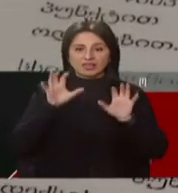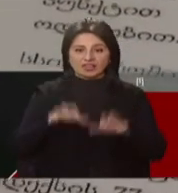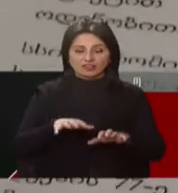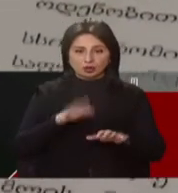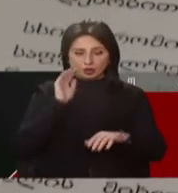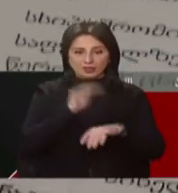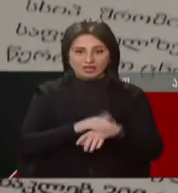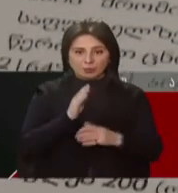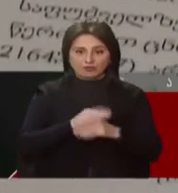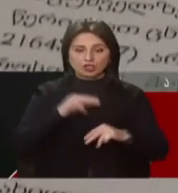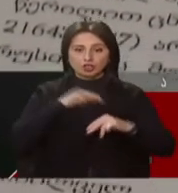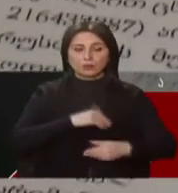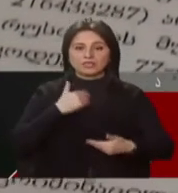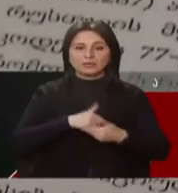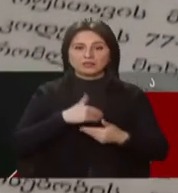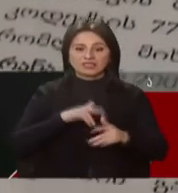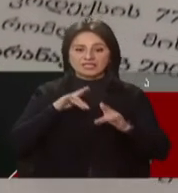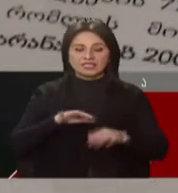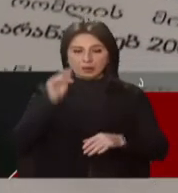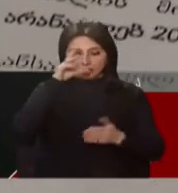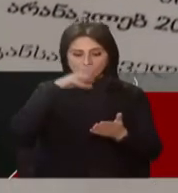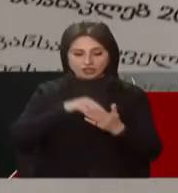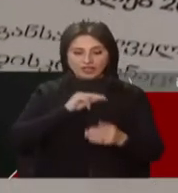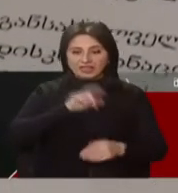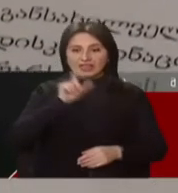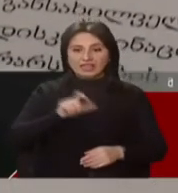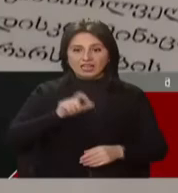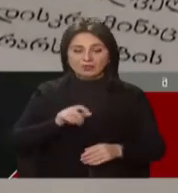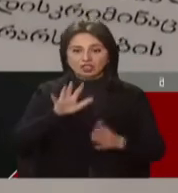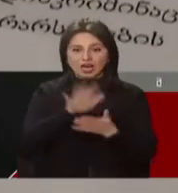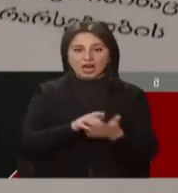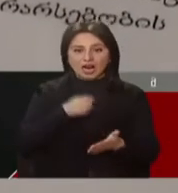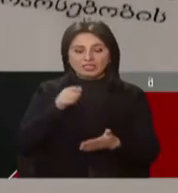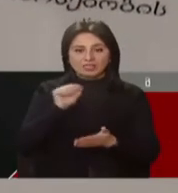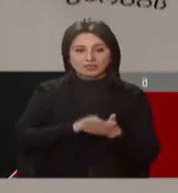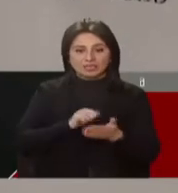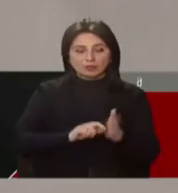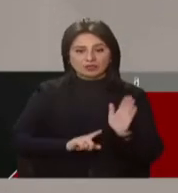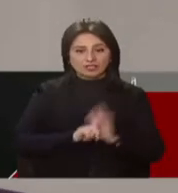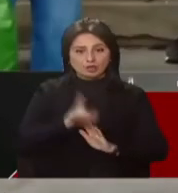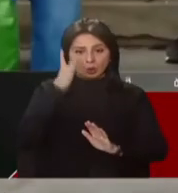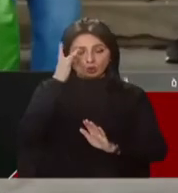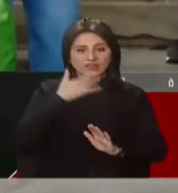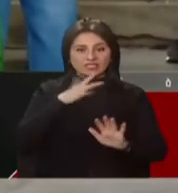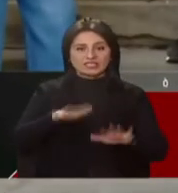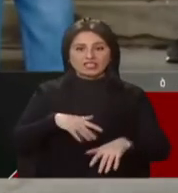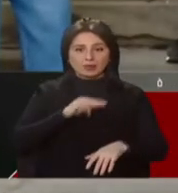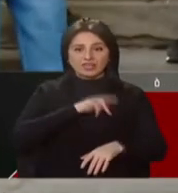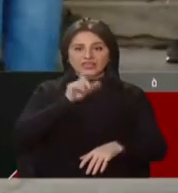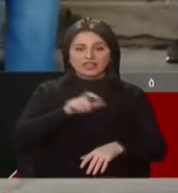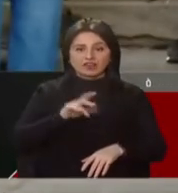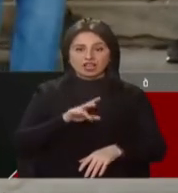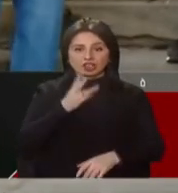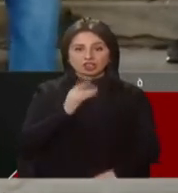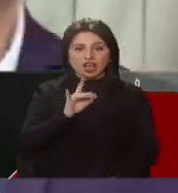tavdomariam khilebuli. Chromis inspektsiam sakmis shestsavla tanamshromlobis ganzkhadebis saputzvelze daiqo Rustavis sakrebulos tanamshromlobi